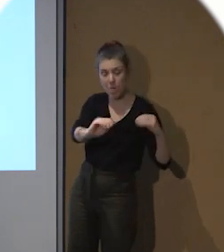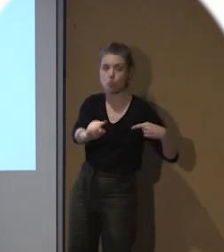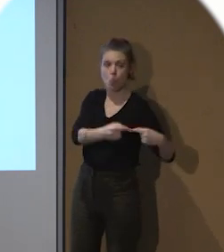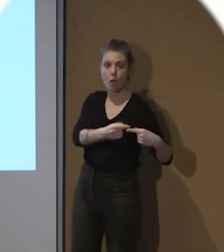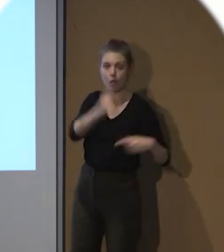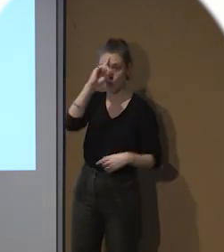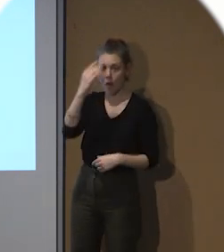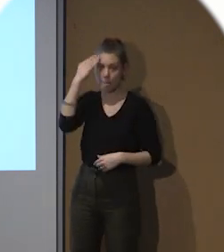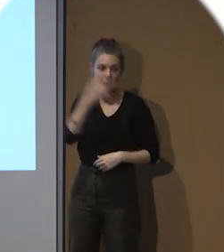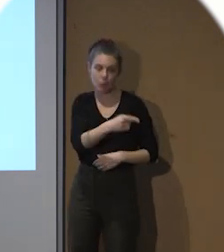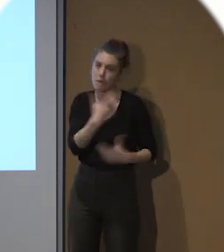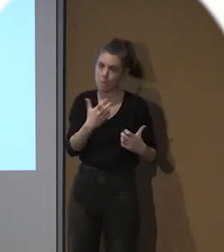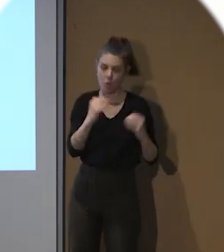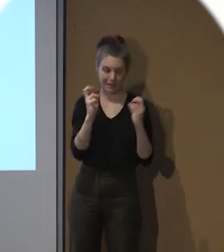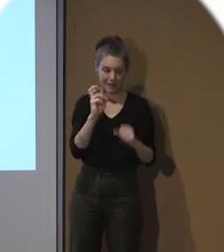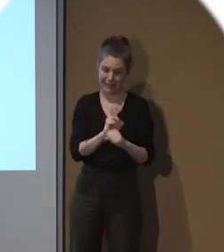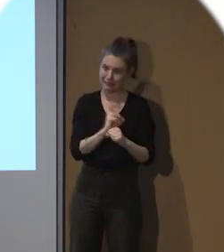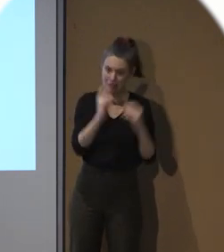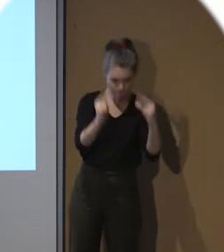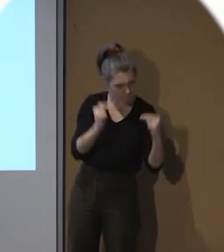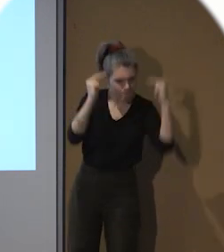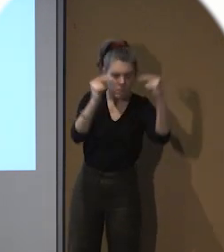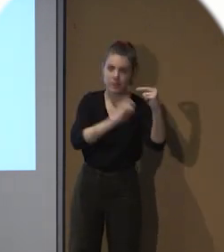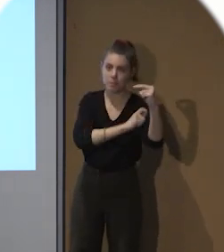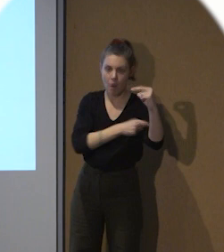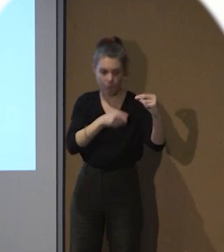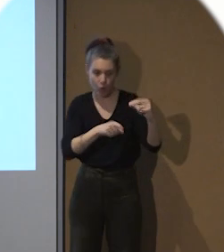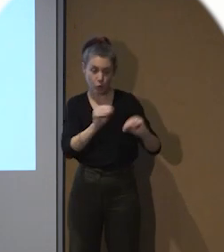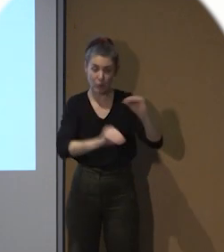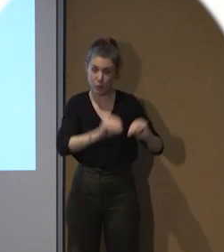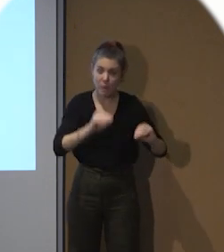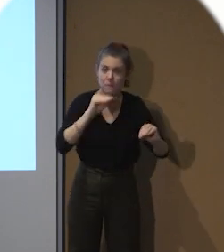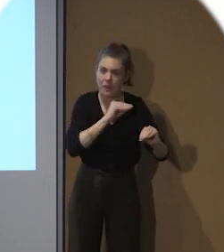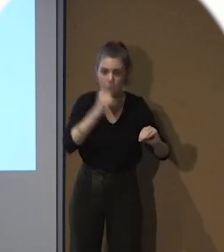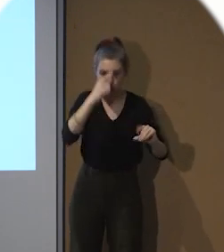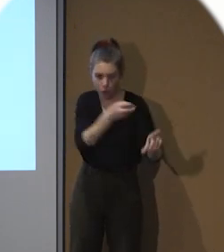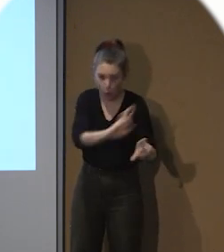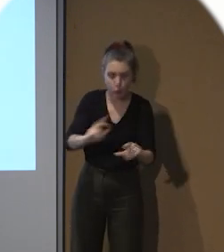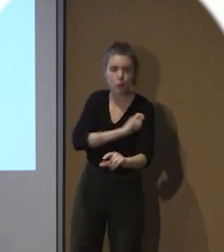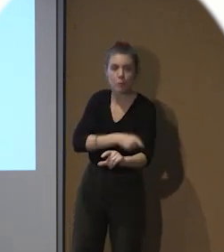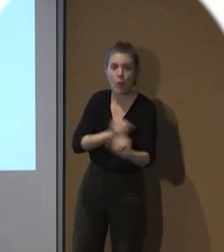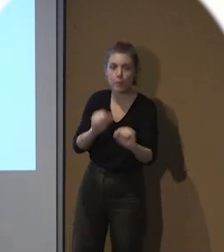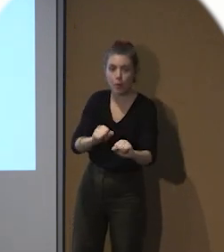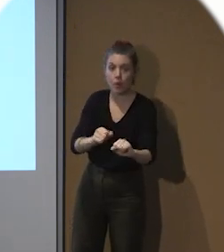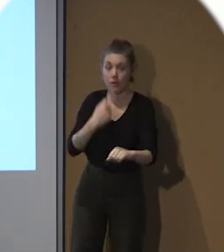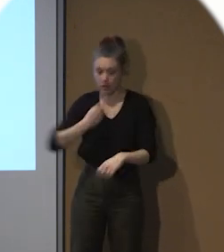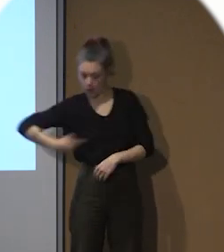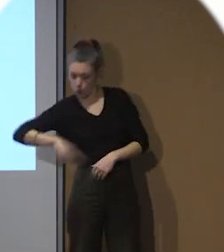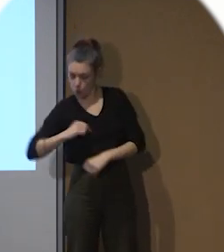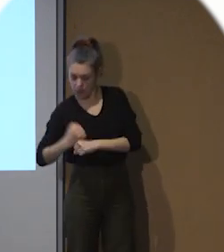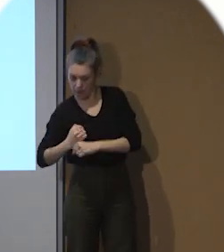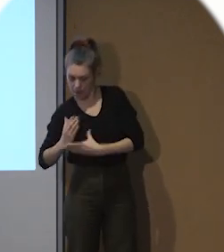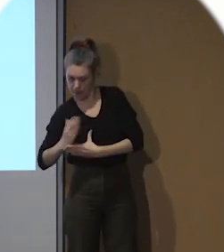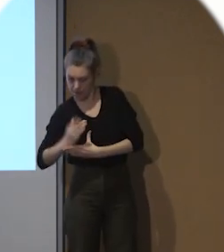abandonner, et d'optimiser la prise en charge au départ d'une blessure, ce qui va faire sa récupération, et